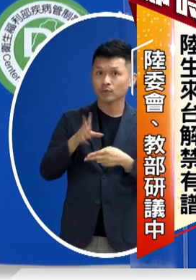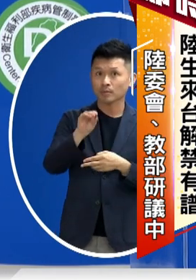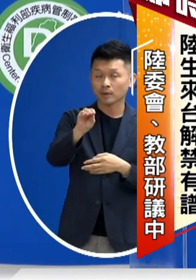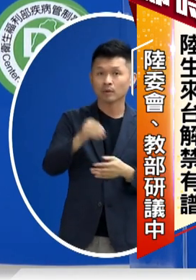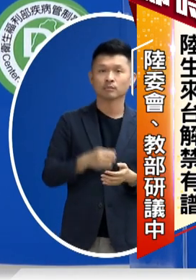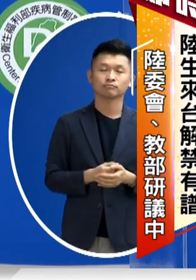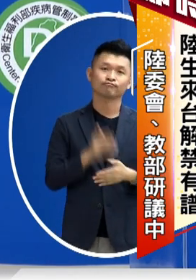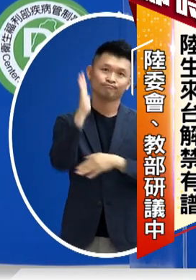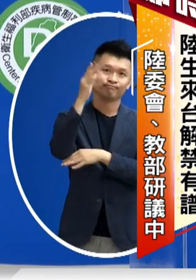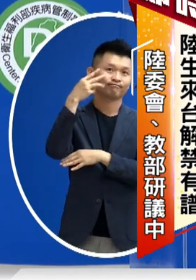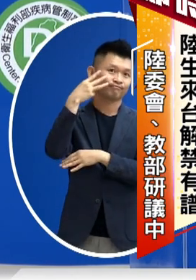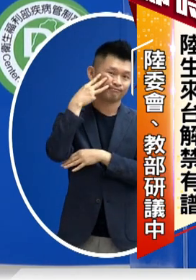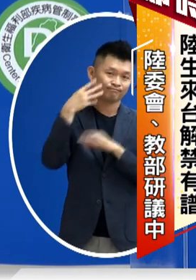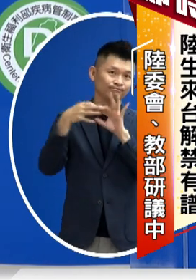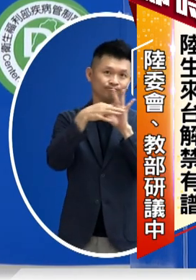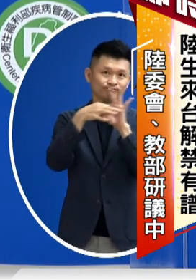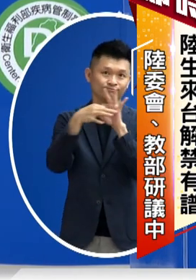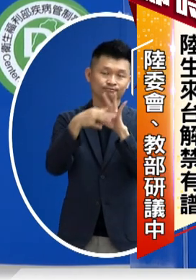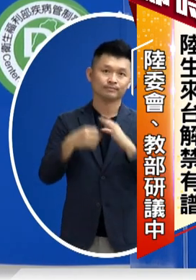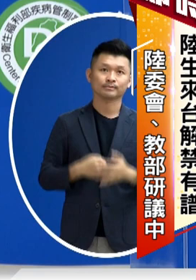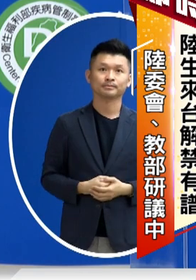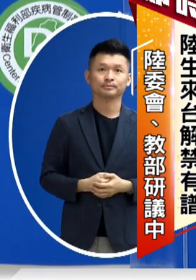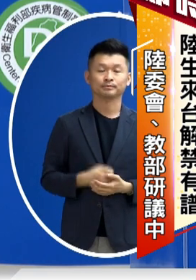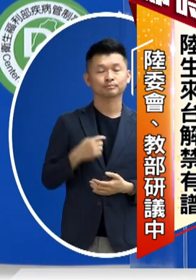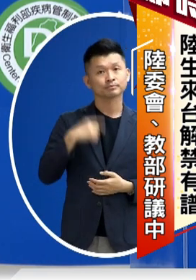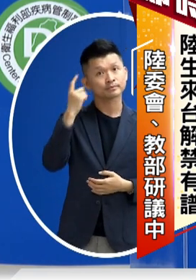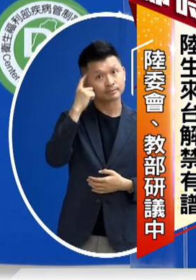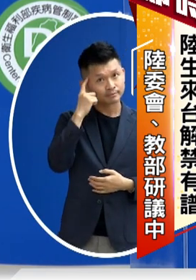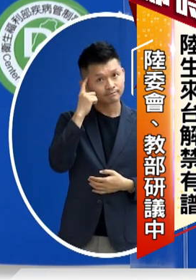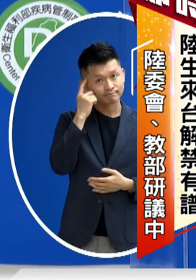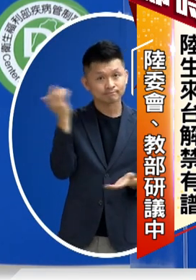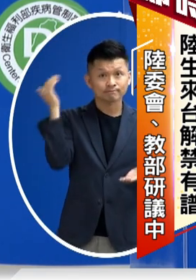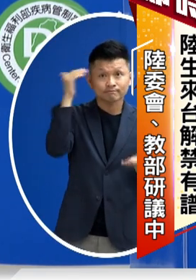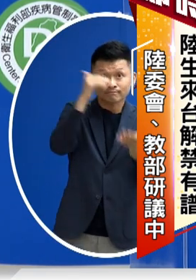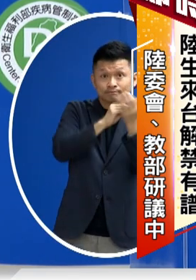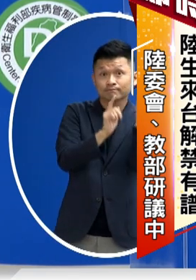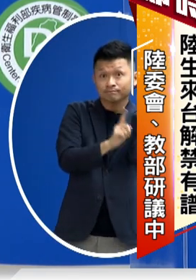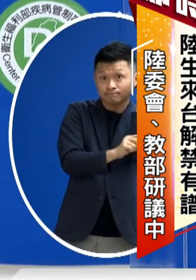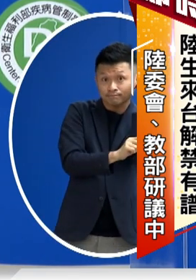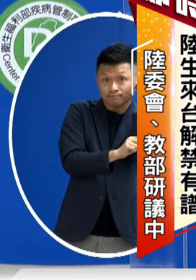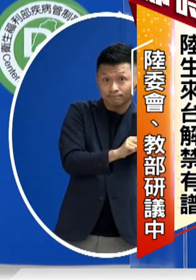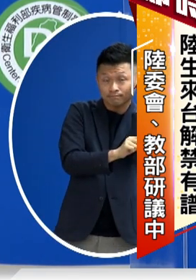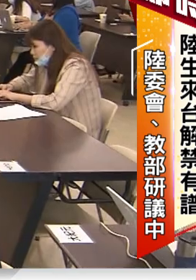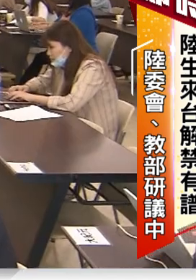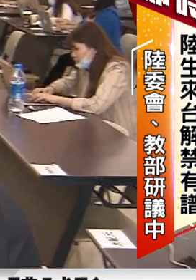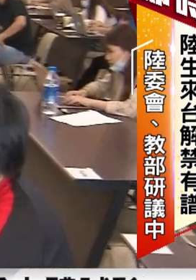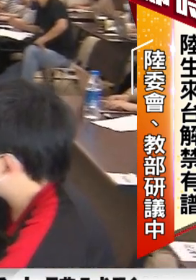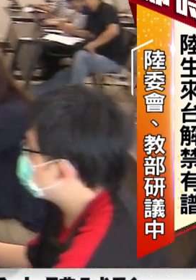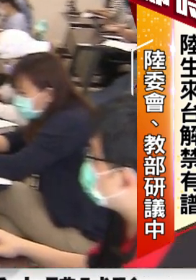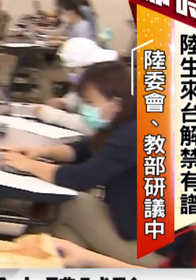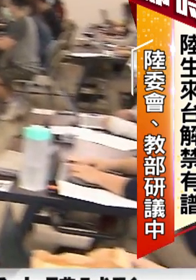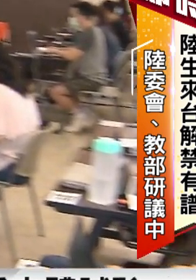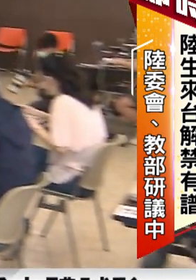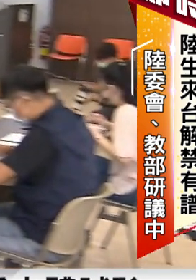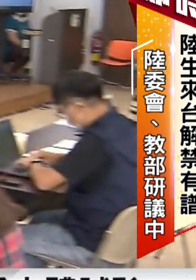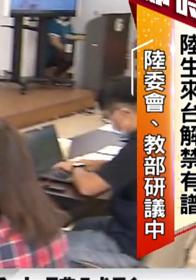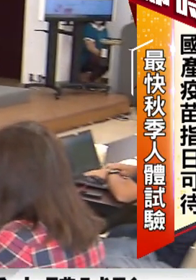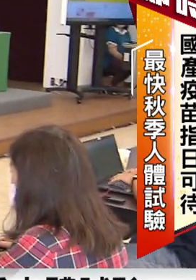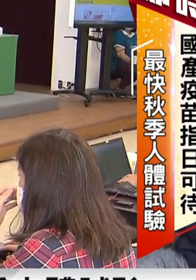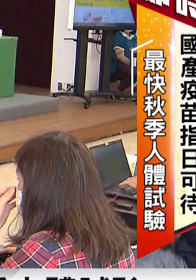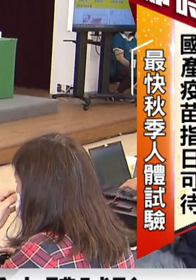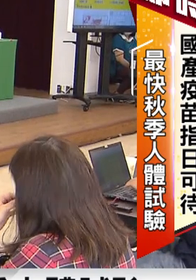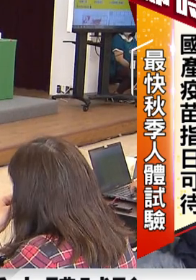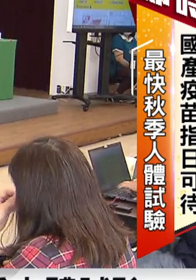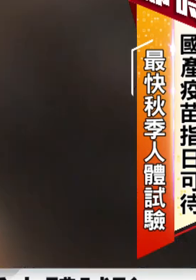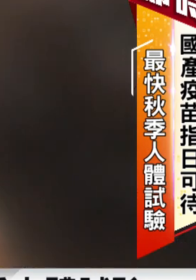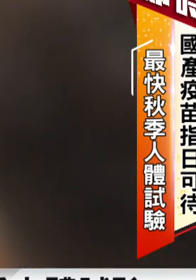是政治的因素，那我相信最后这个因素可能都大于前面两个因素。 陈时中把话说白